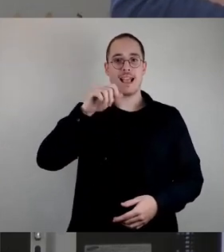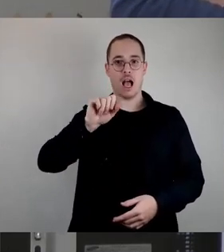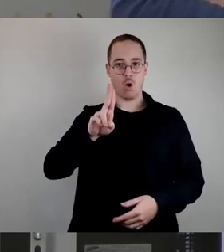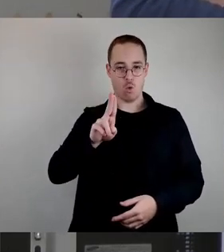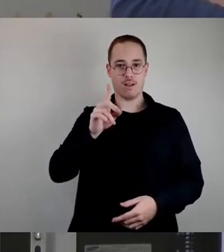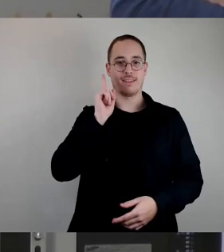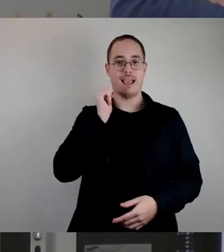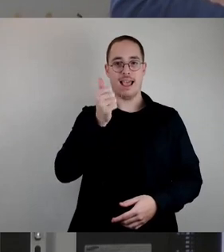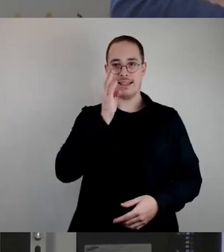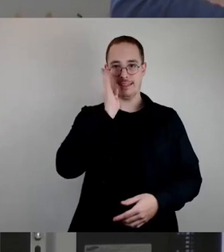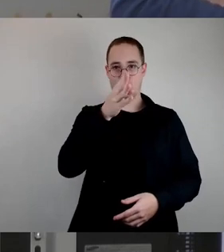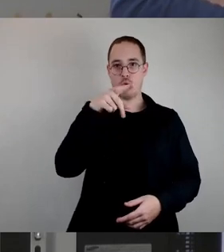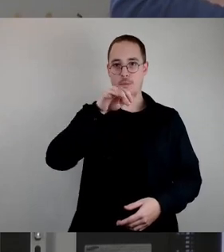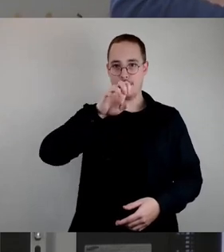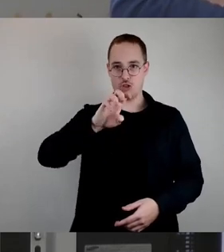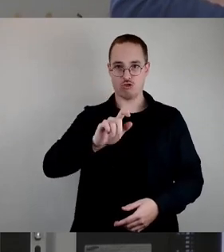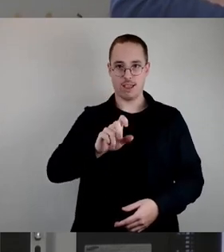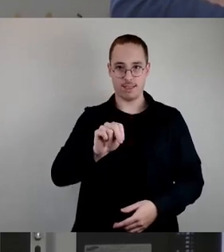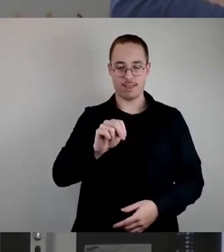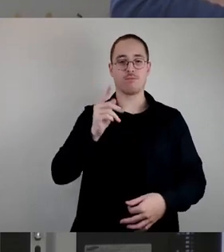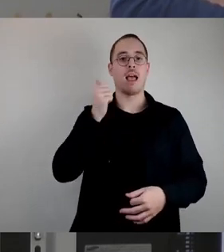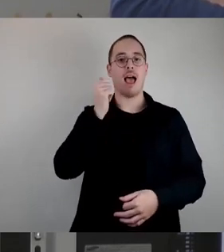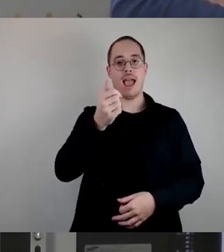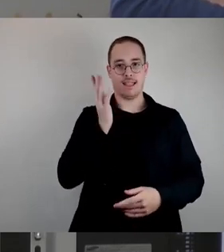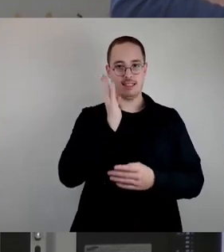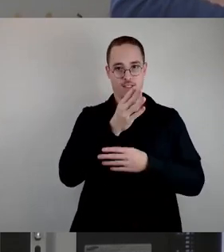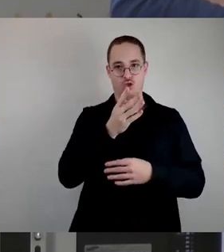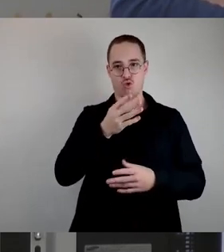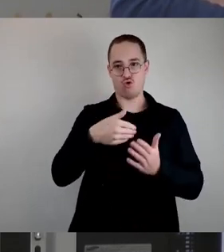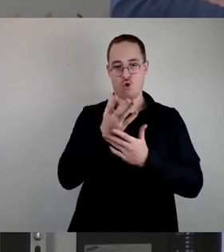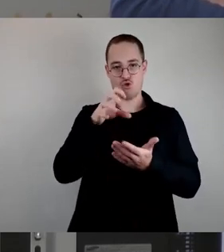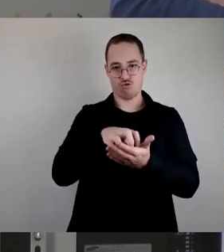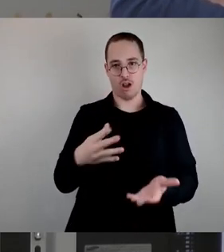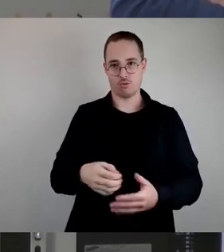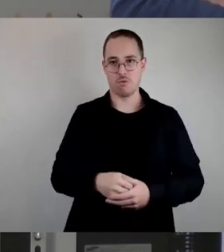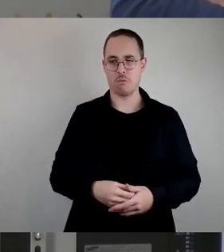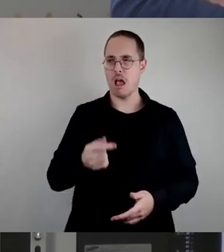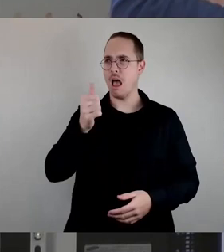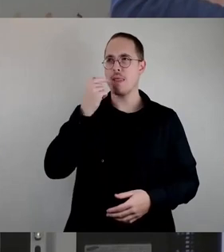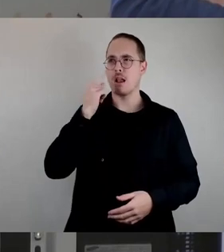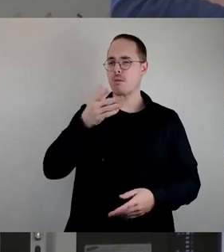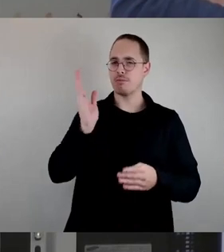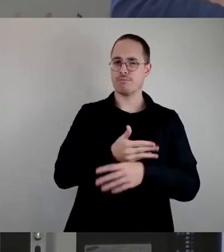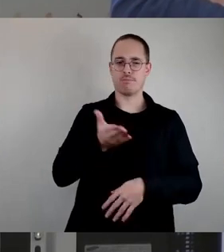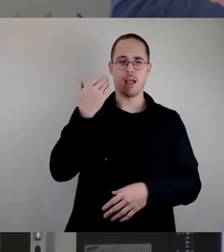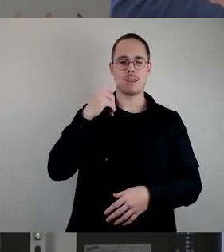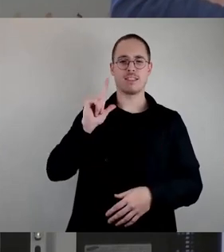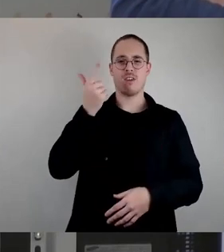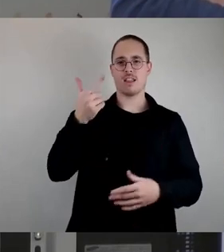nach dem Zweiten Weltkrieg eingestellt worden, eine irgendwann mal zu DDR-Zeiten, in, ich glaube, 50er oder 60er Jahre und die